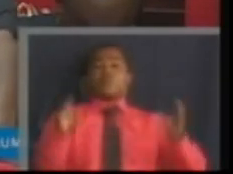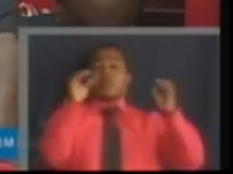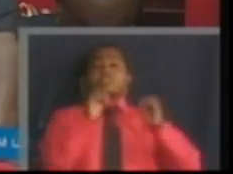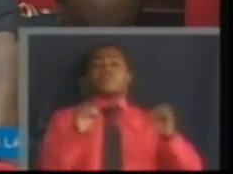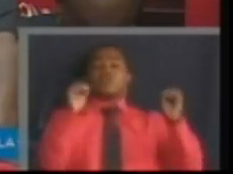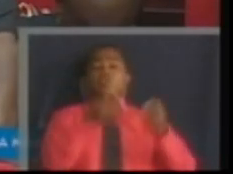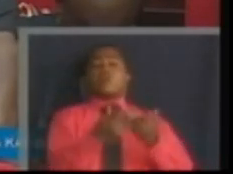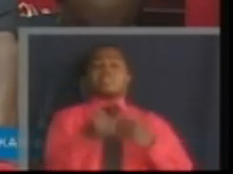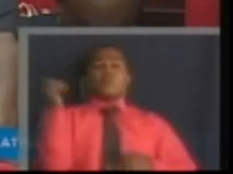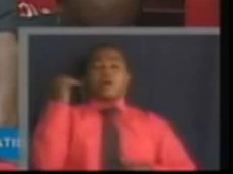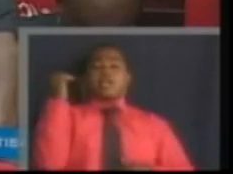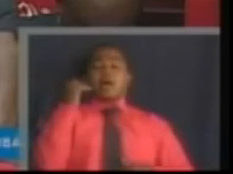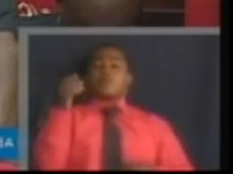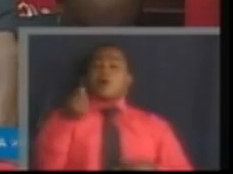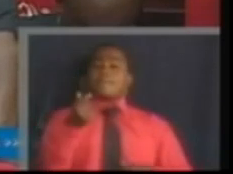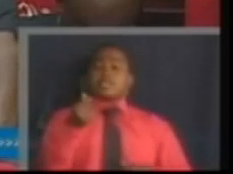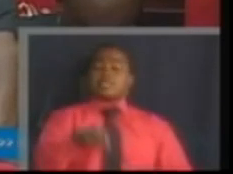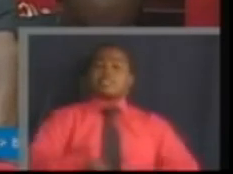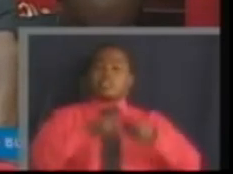fedha zilizotumwa ni kidogo.